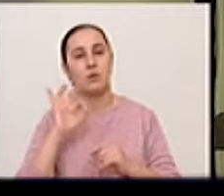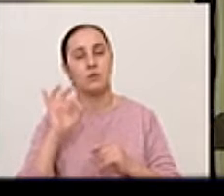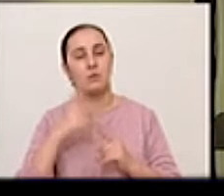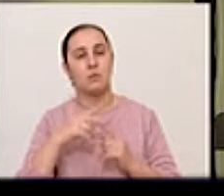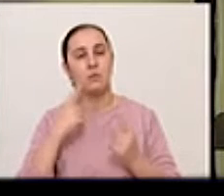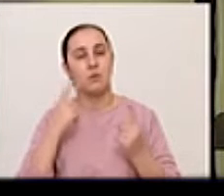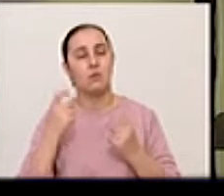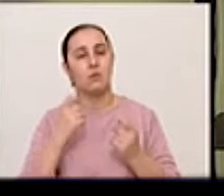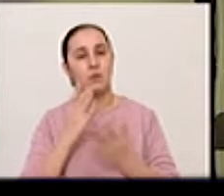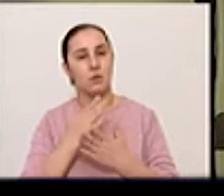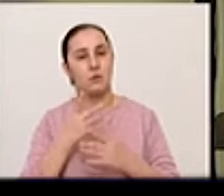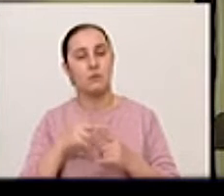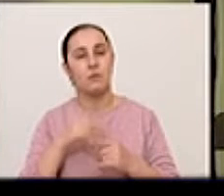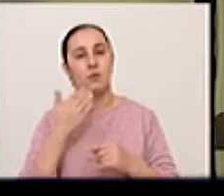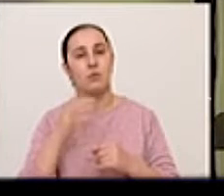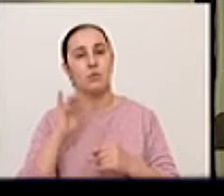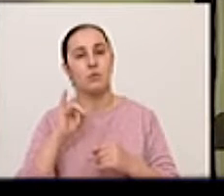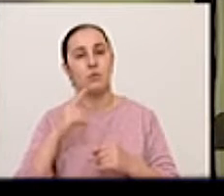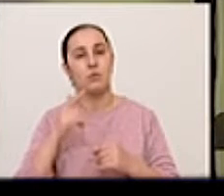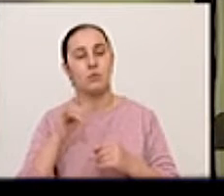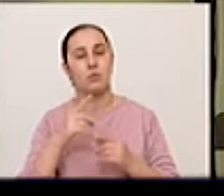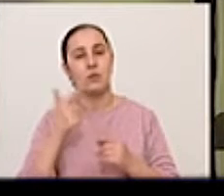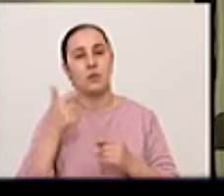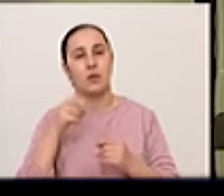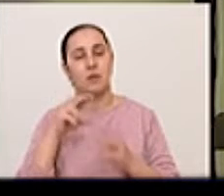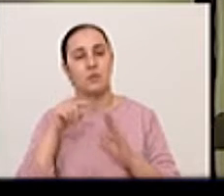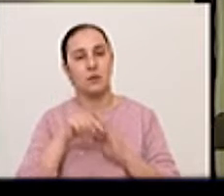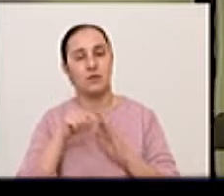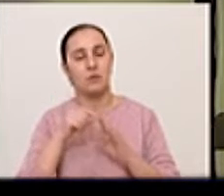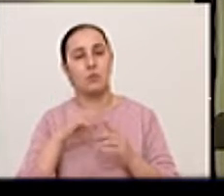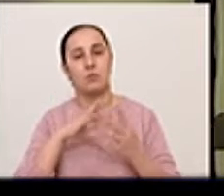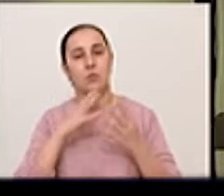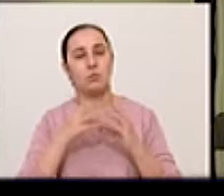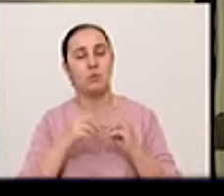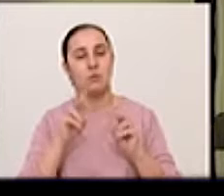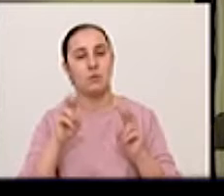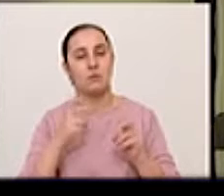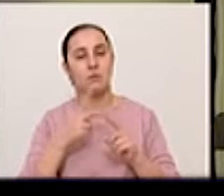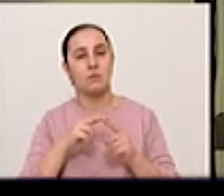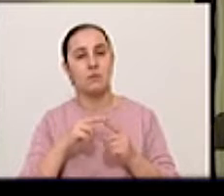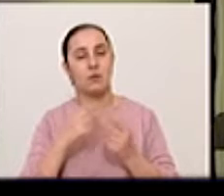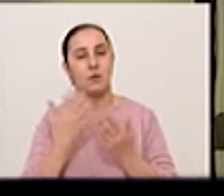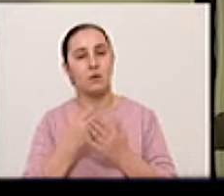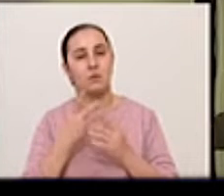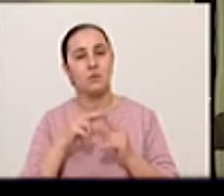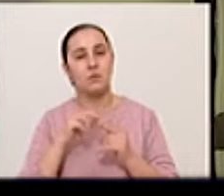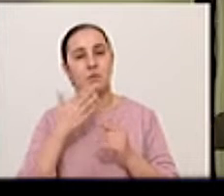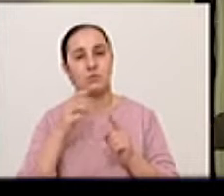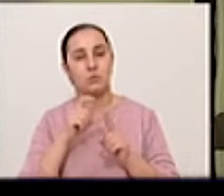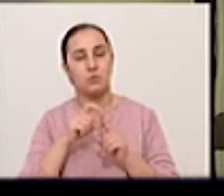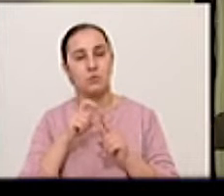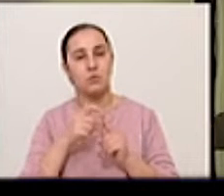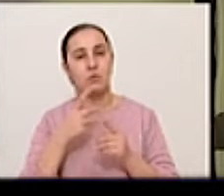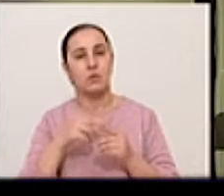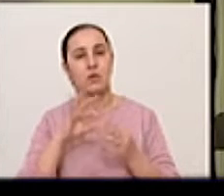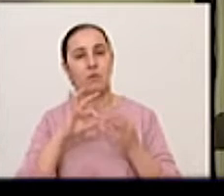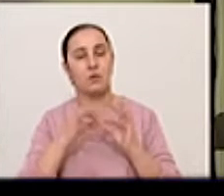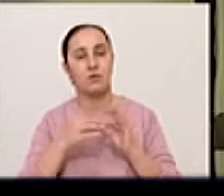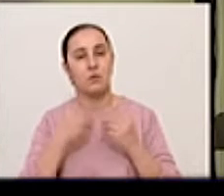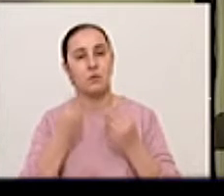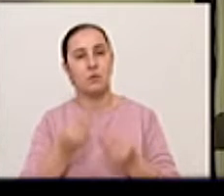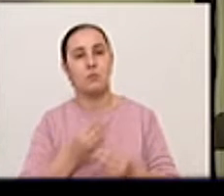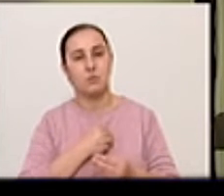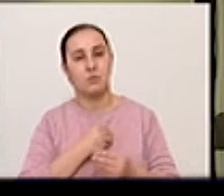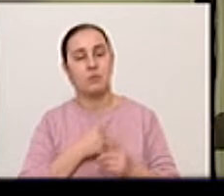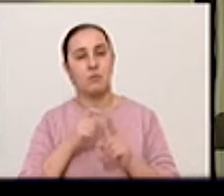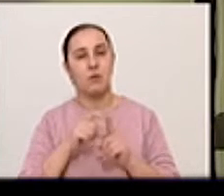ma'lumotlarga egasiz va urg'uning gap tarkibida, umumiy mazmunning anglashilishida, so'zdagi siz ifodalab bermoqchi